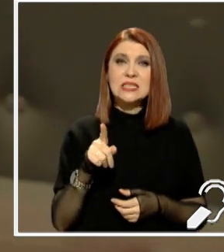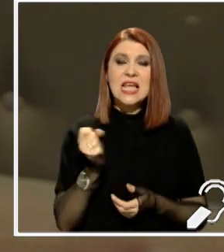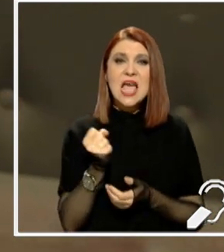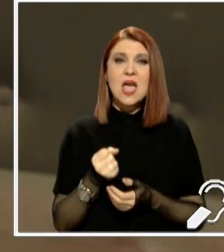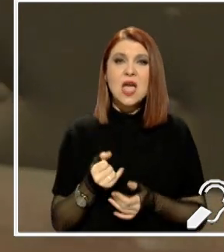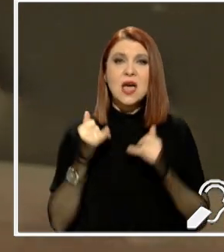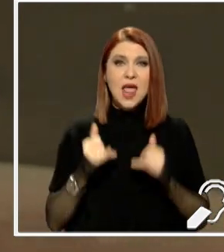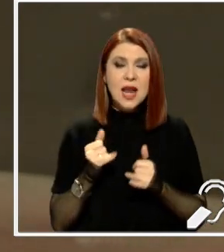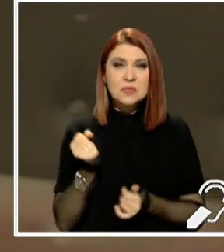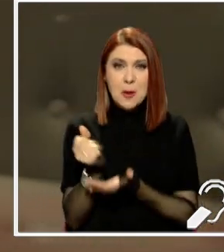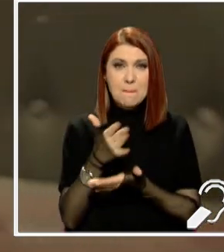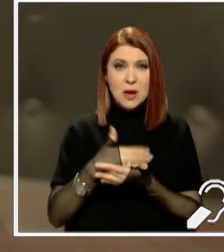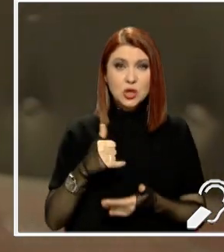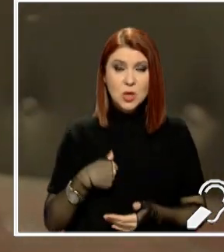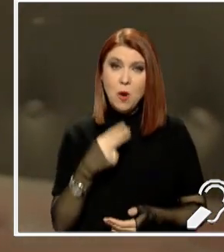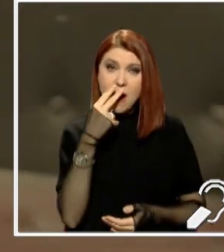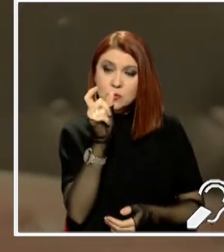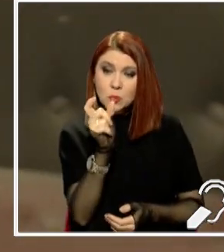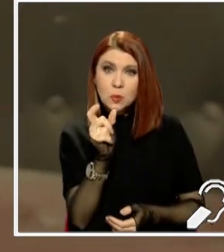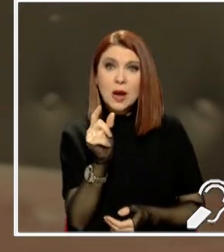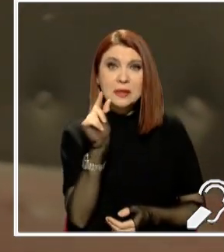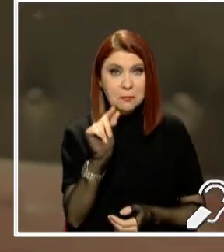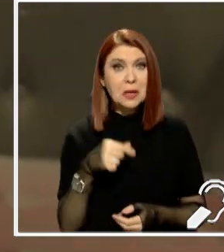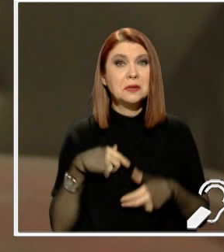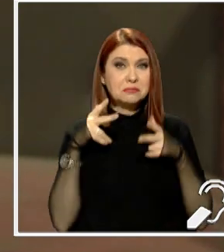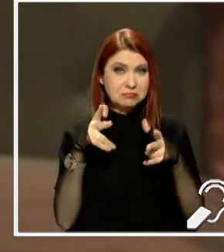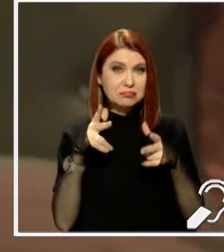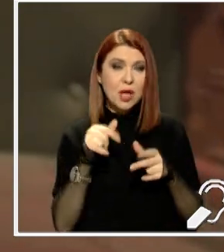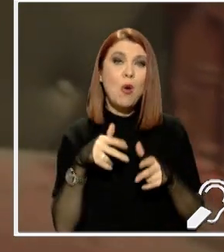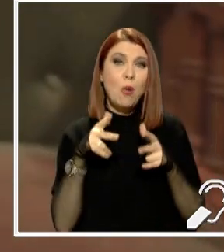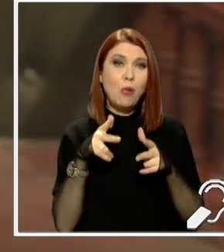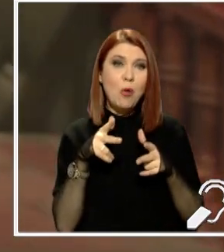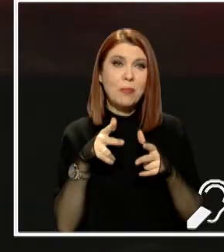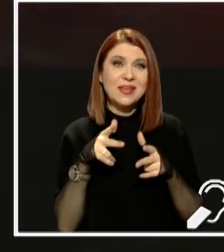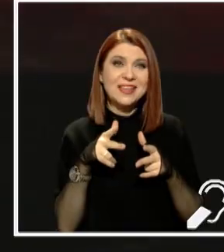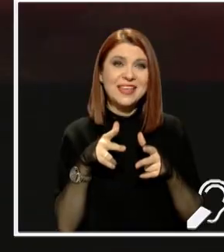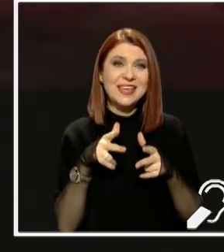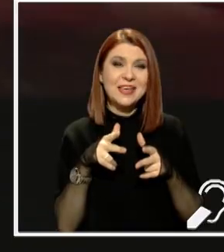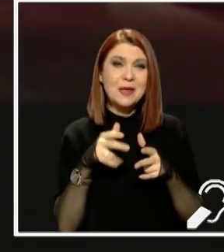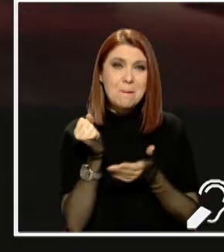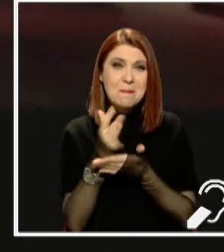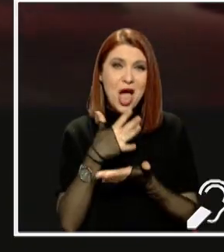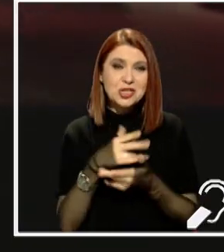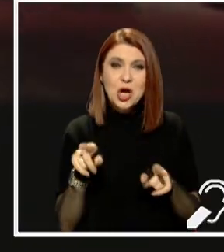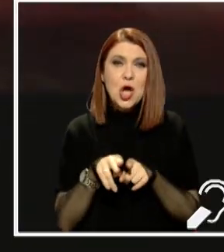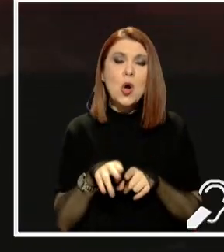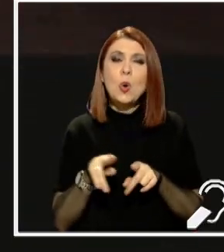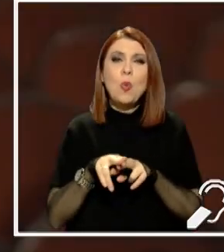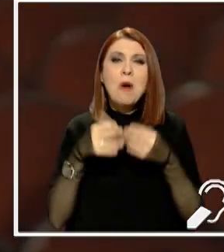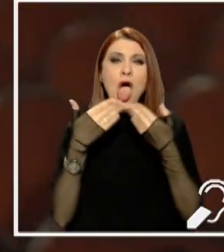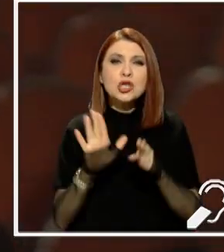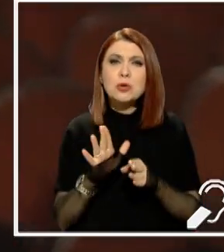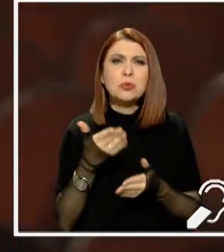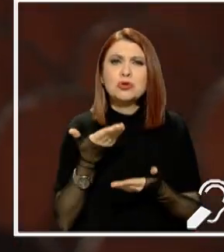magic. Eu am văzut o bucată mică, dar m-am și distrat foarte mult. E o comedie în realism magic. Cum l-ai început și ce